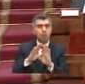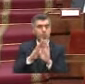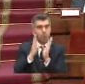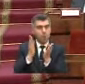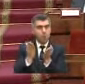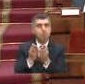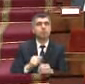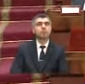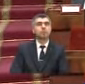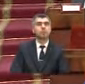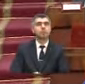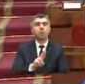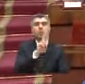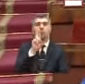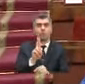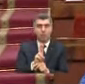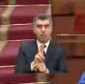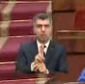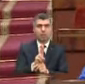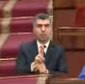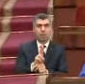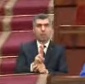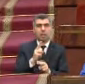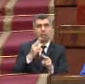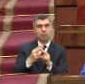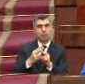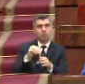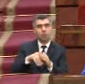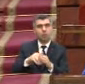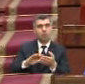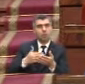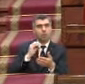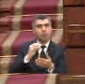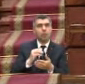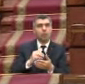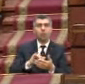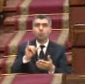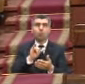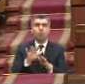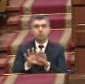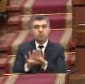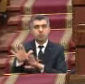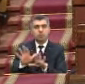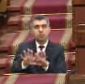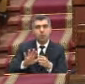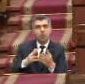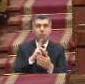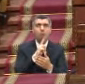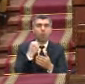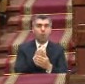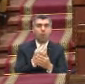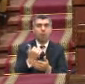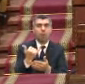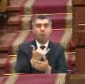والواسع. لذا نسائلكم في فرق المعارضة عن الخطوات التي تقوم بها الحكومة لتنزيل ناجح لهذا الورش